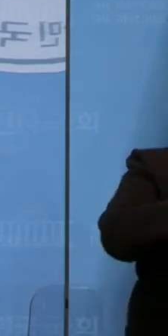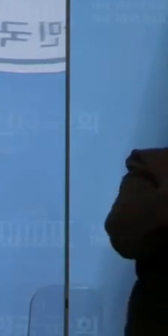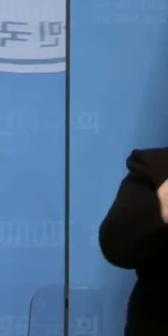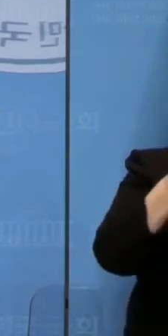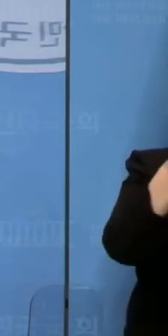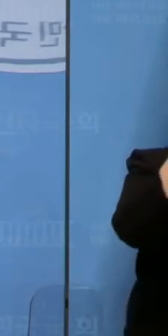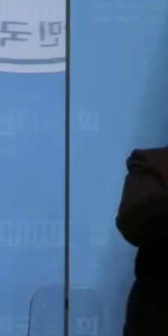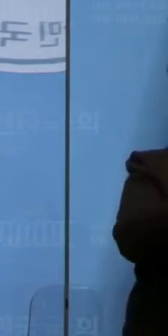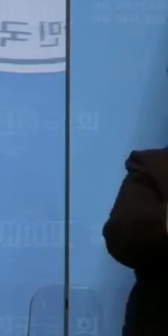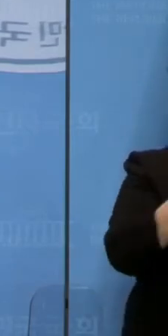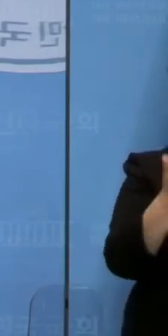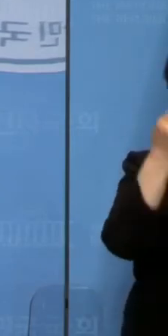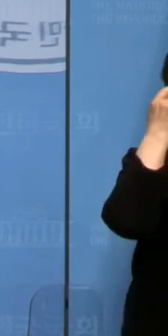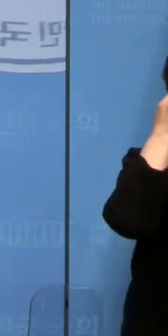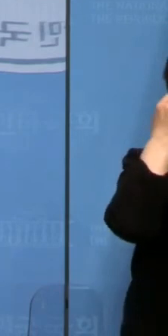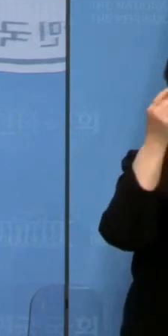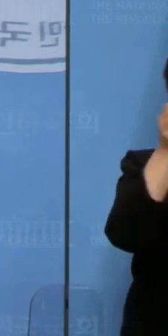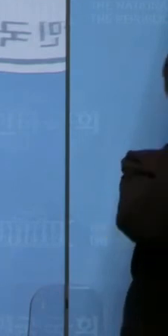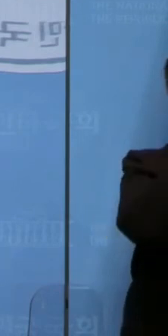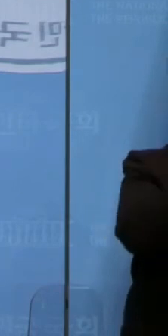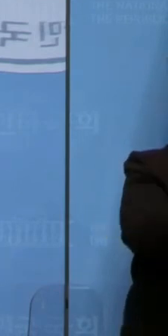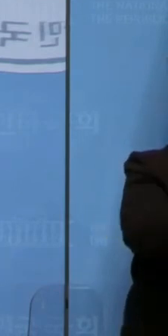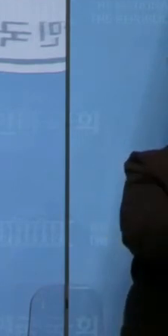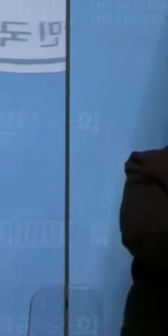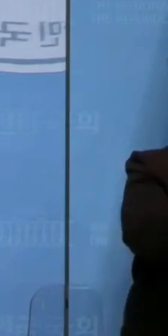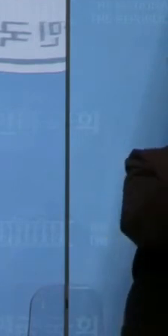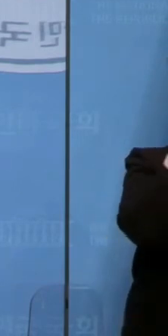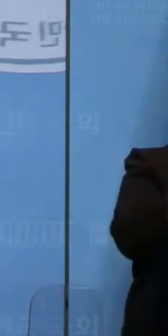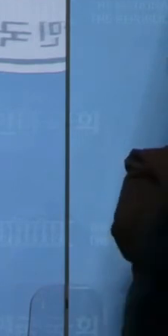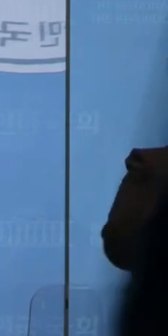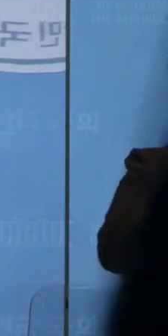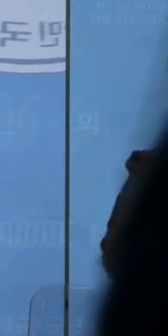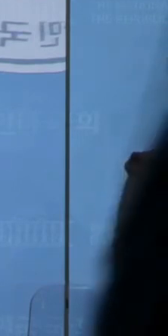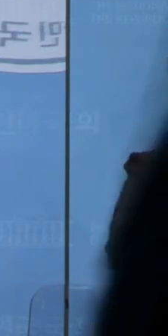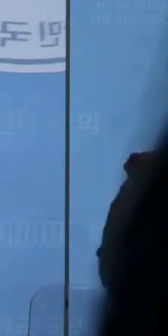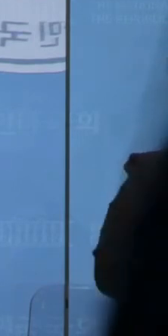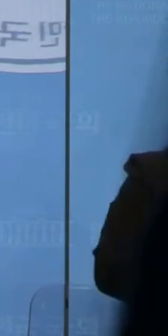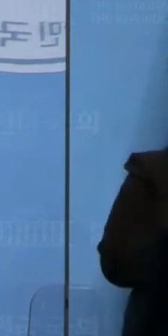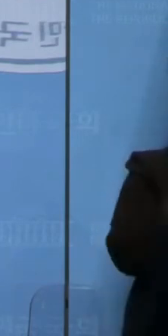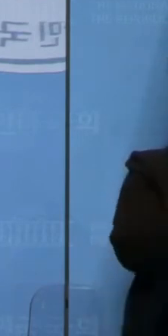가고 있지 않다고 생각하신다면 단호하게 심판해 주십시오.